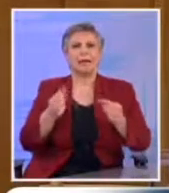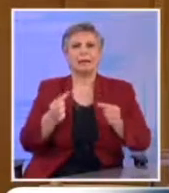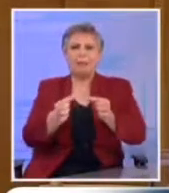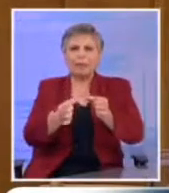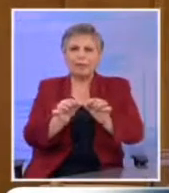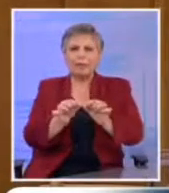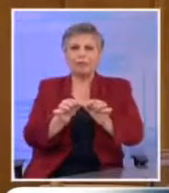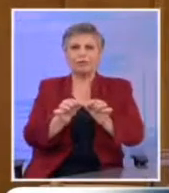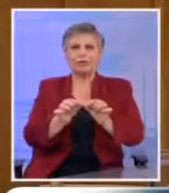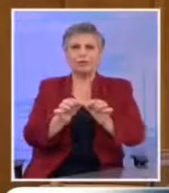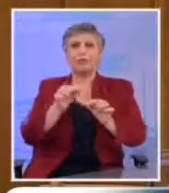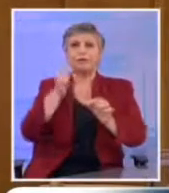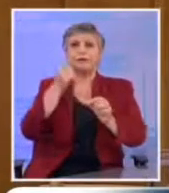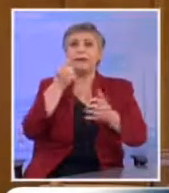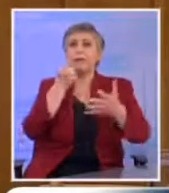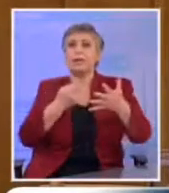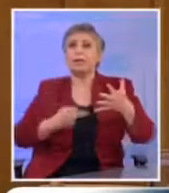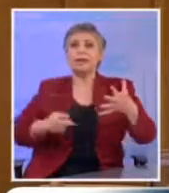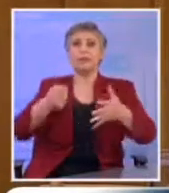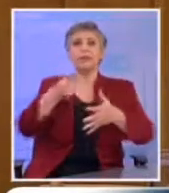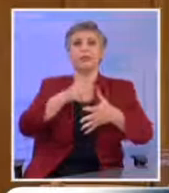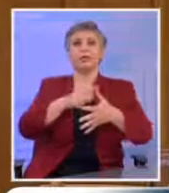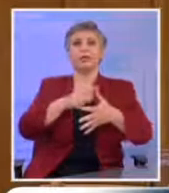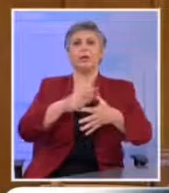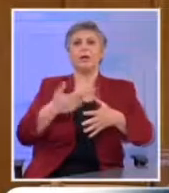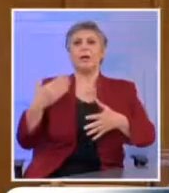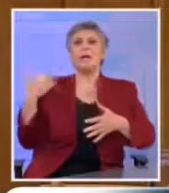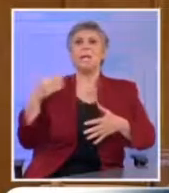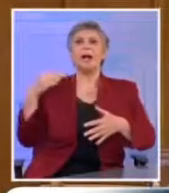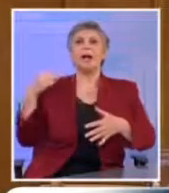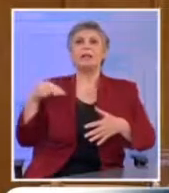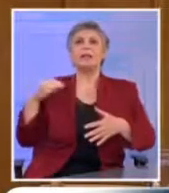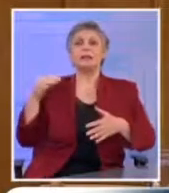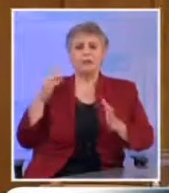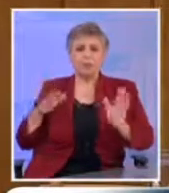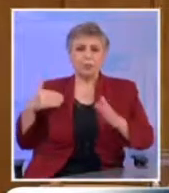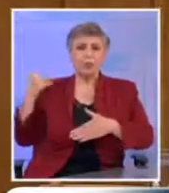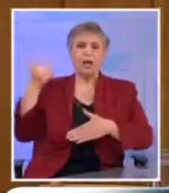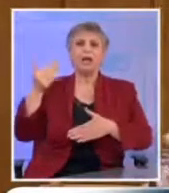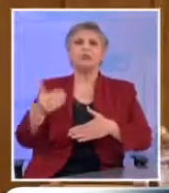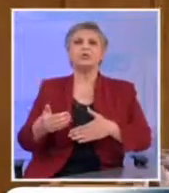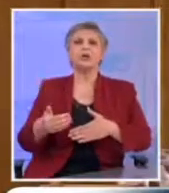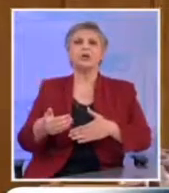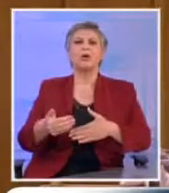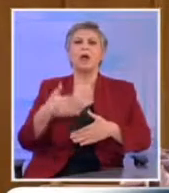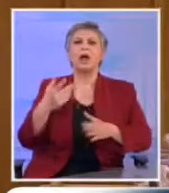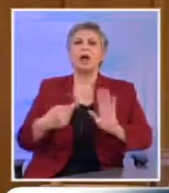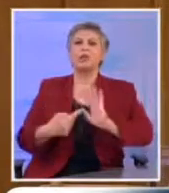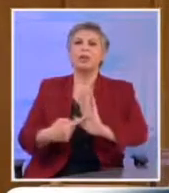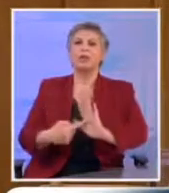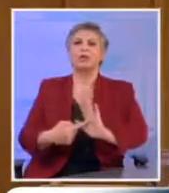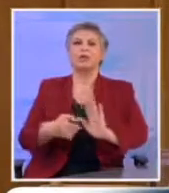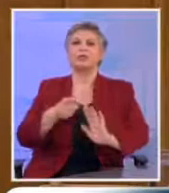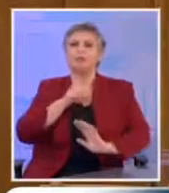Από τα επεισόδια από τη Μεγάλη Τρίτη παίζουν 3 και 4 μέρες κονσέρβα, τα ίδια και τα ίδια. Και εγώ θα αναρωτιόμουν,